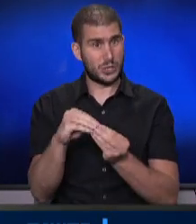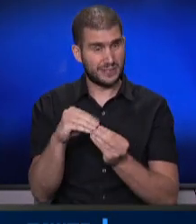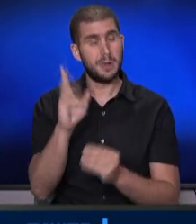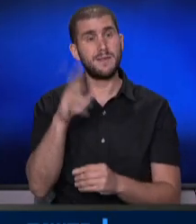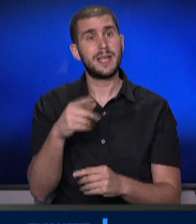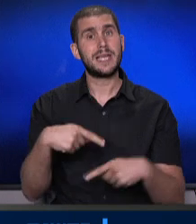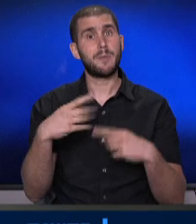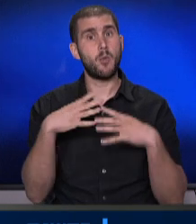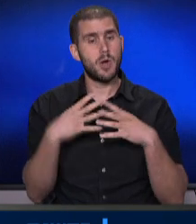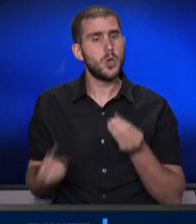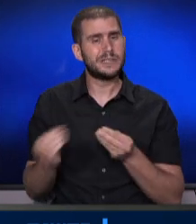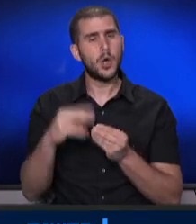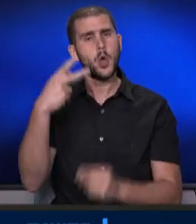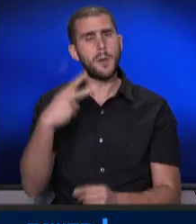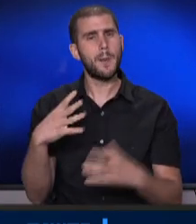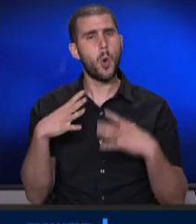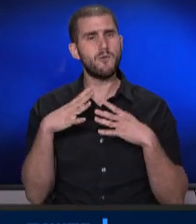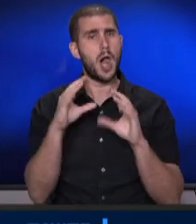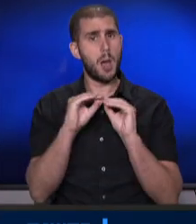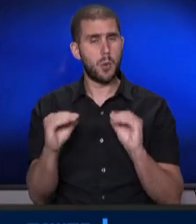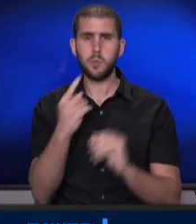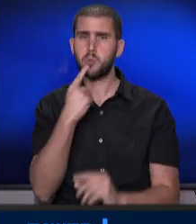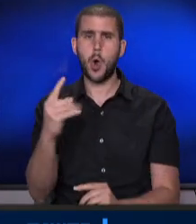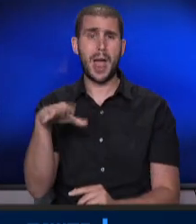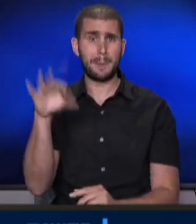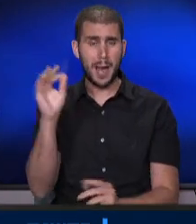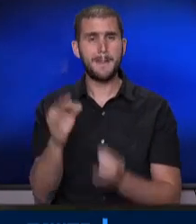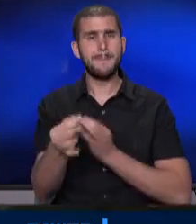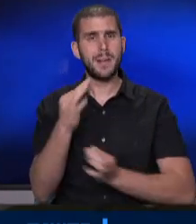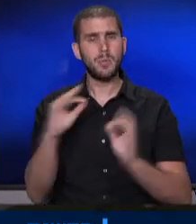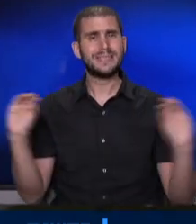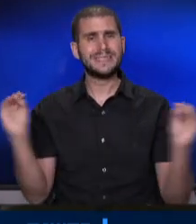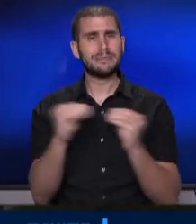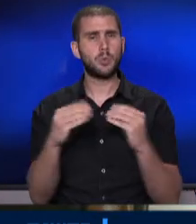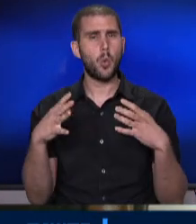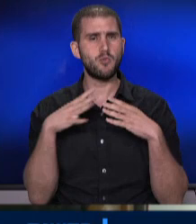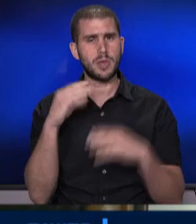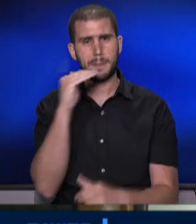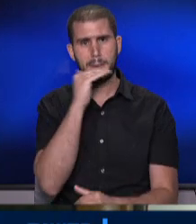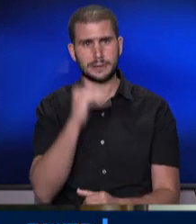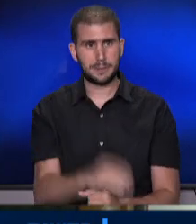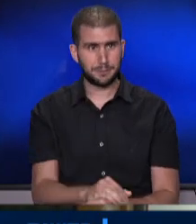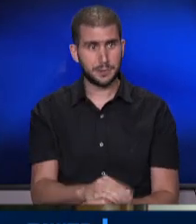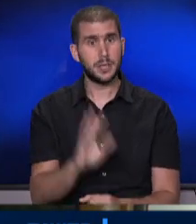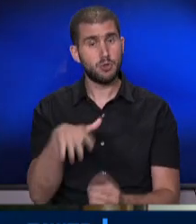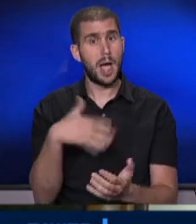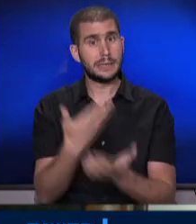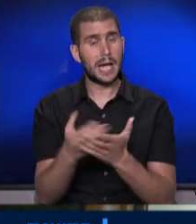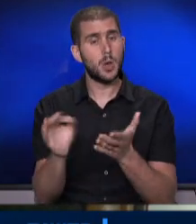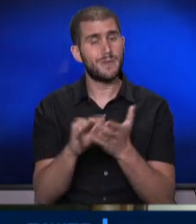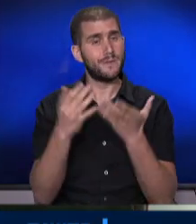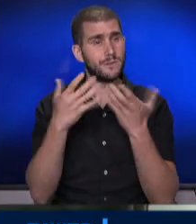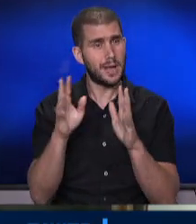החופשה נוספו יומיים של חופשה למורים לבחירתם בתמורה לצמצום חופשת פסח. יש הצעה כתובה,